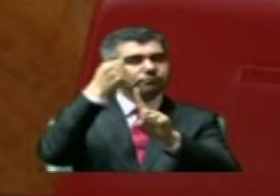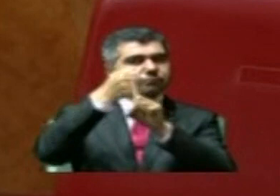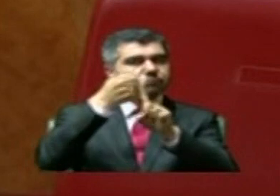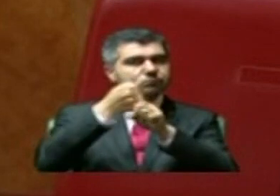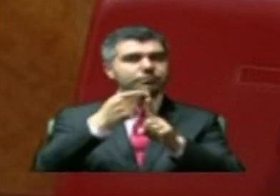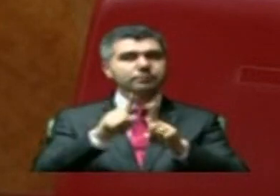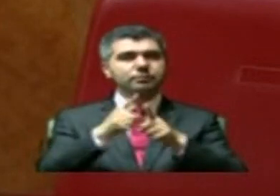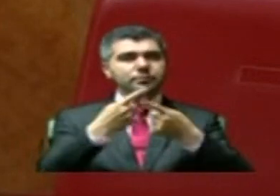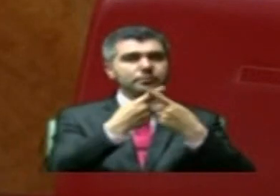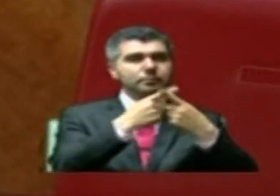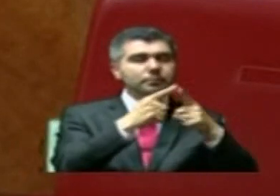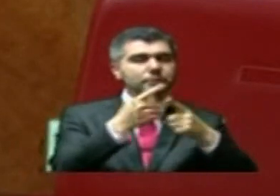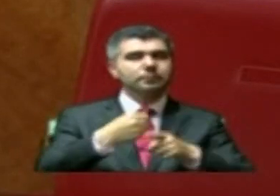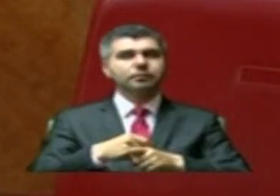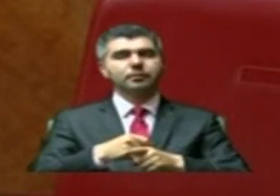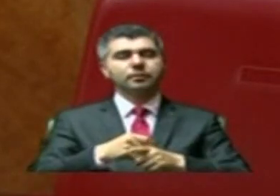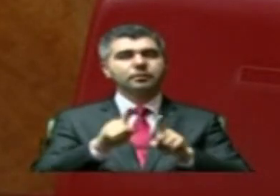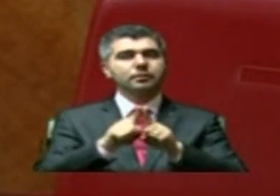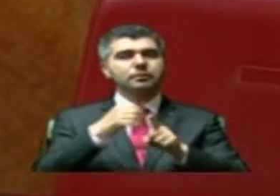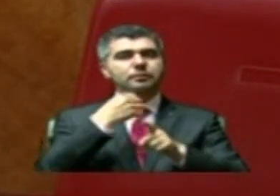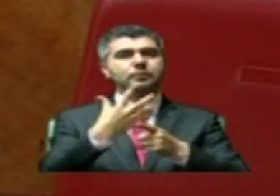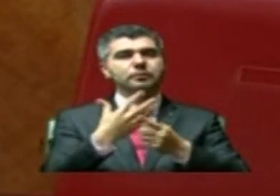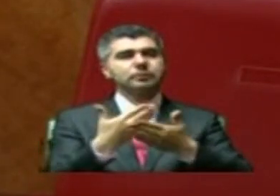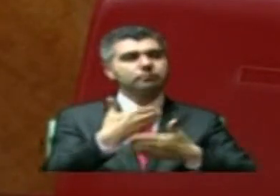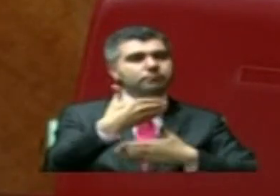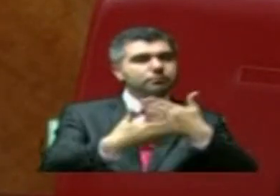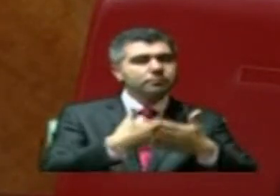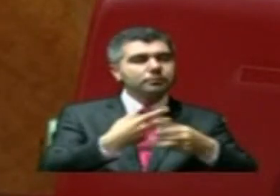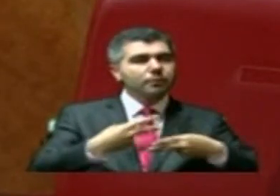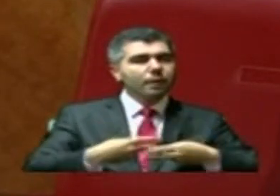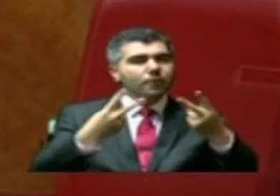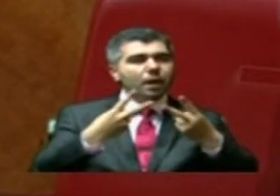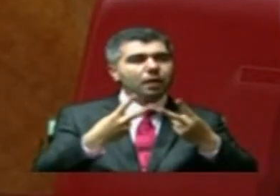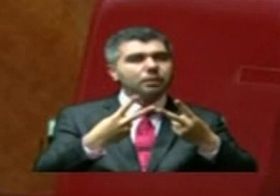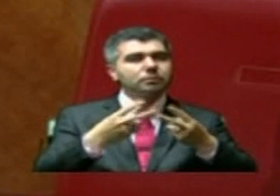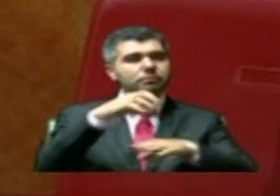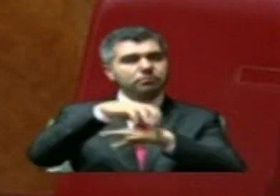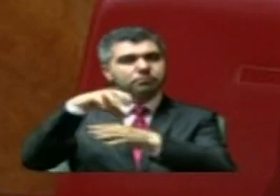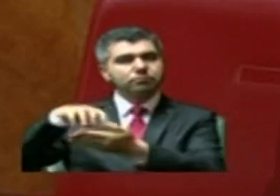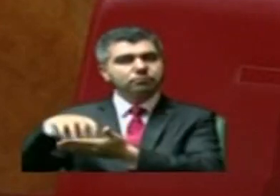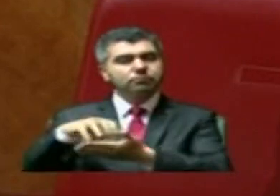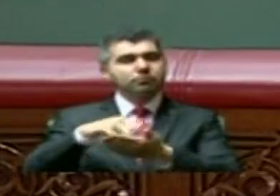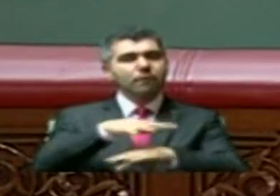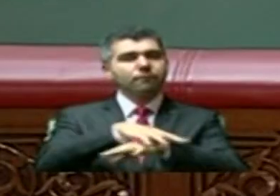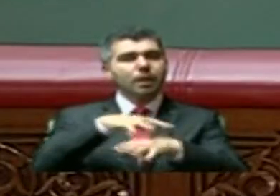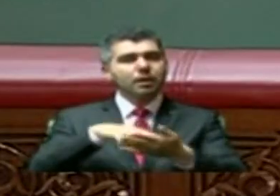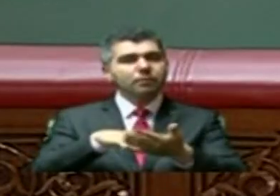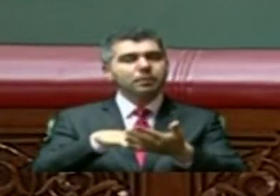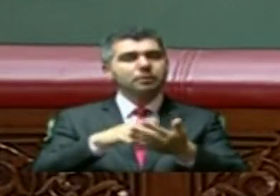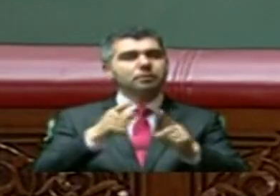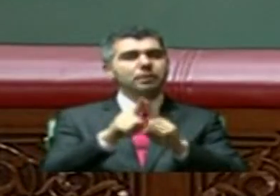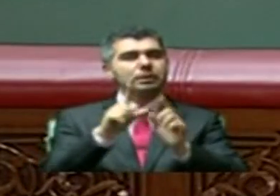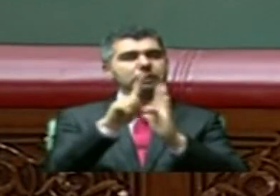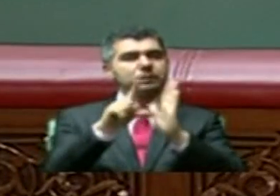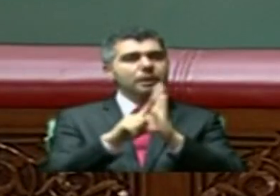المستوى الجهوي، اللجنة الجهوية ديال مناخ الأعمال خصها تنطلق. خص عمل على مستوى الميثاق الجديد ديال الاستثمار، التحفيزات